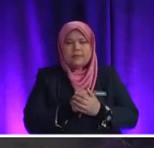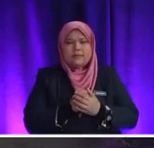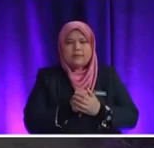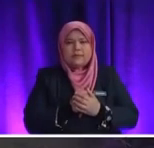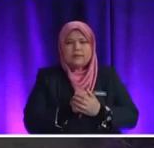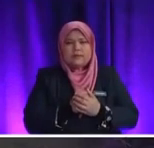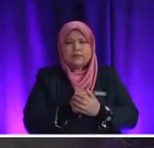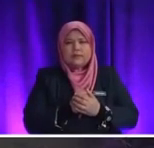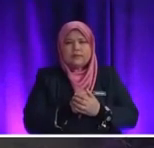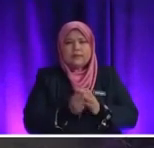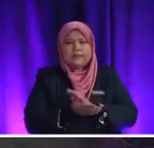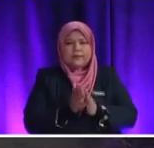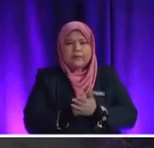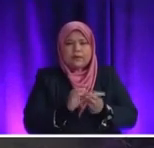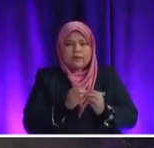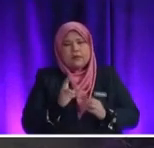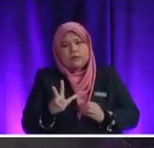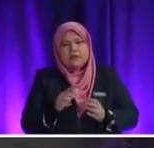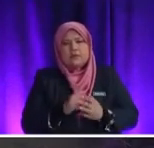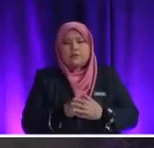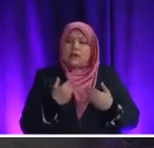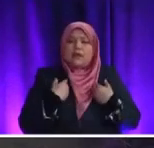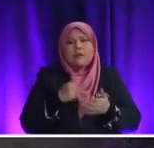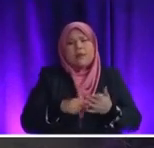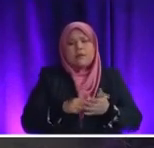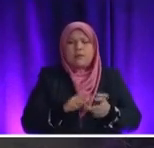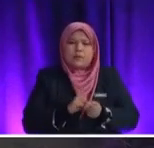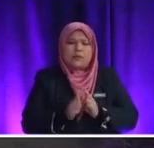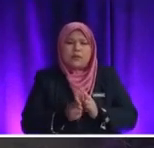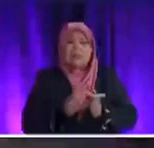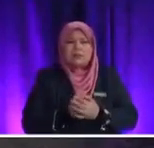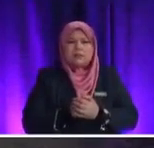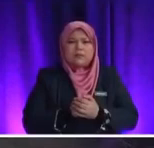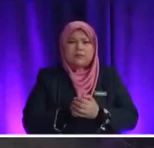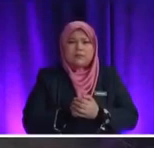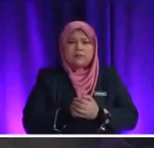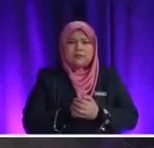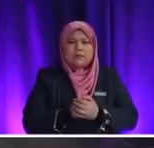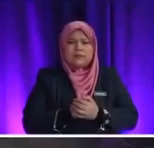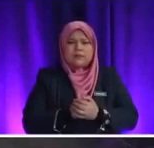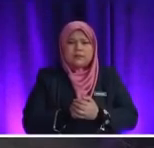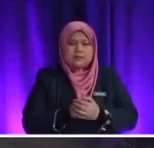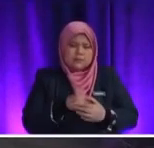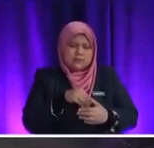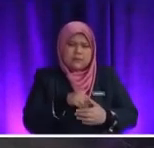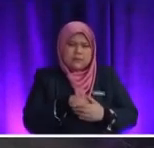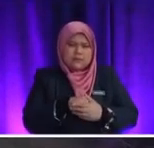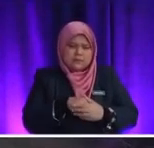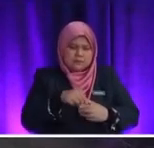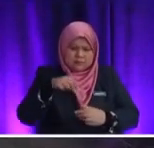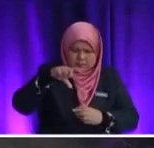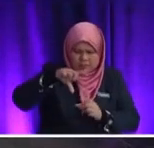jadi perubahan yang ketiga ada nampak sebarang perubahan tak eh dalam nih